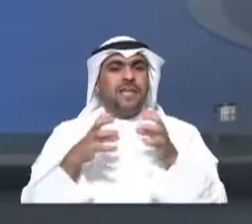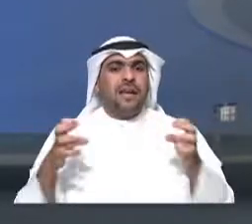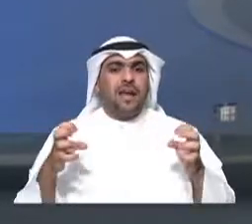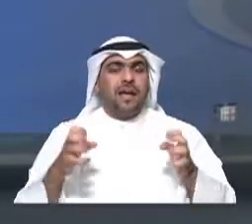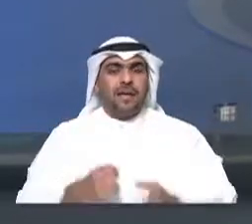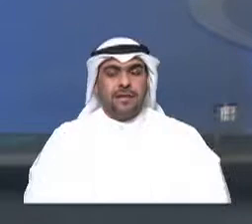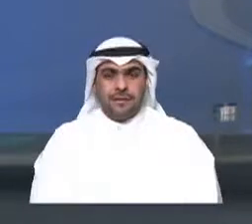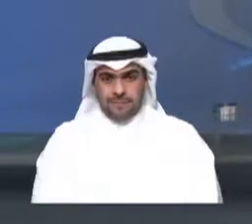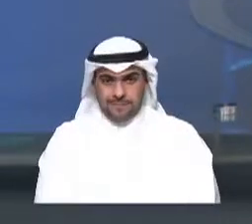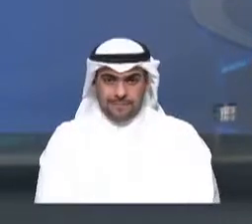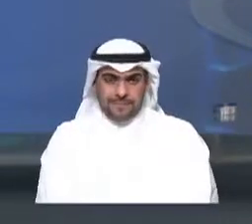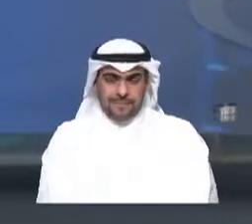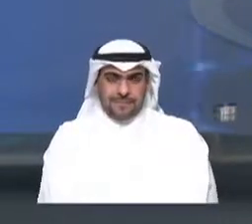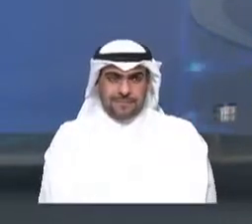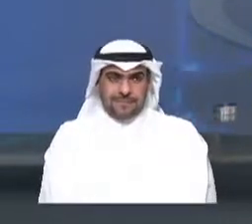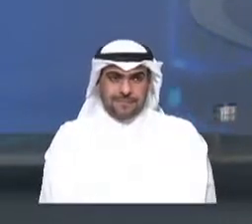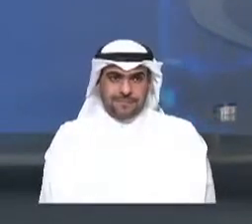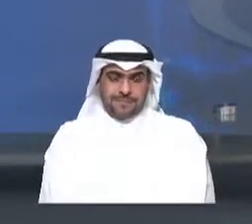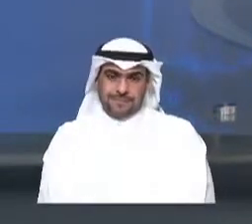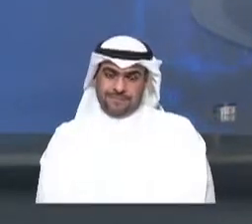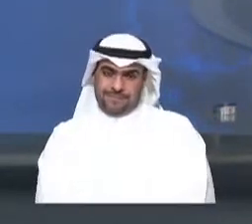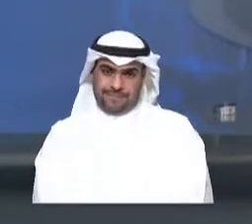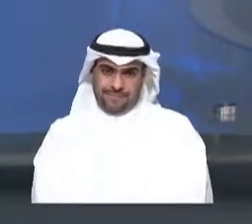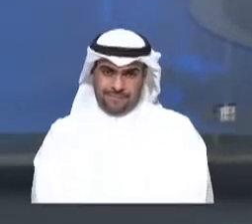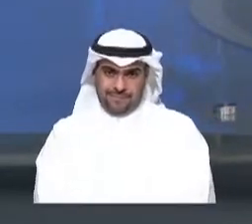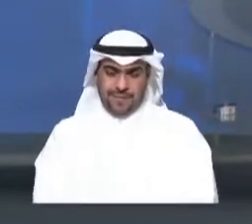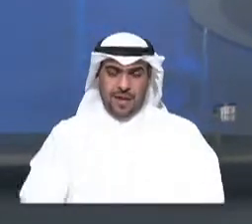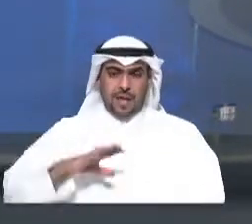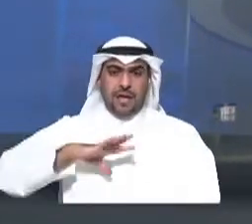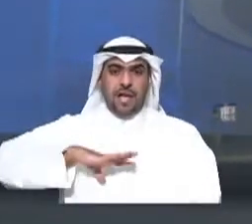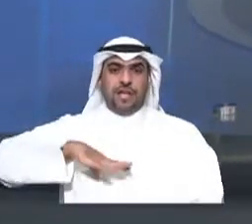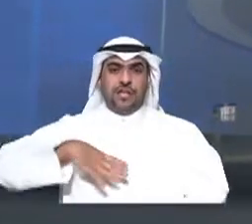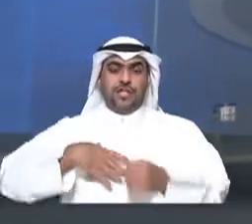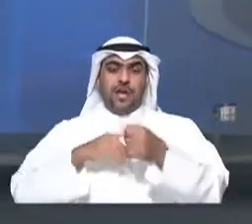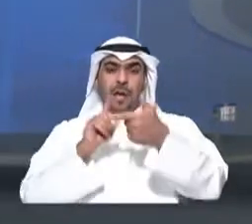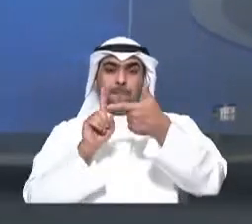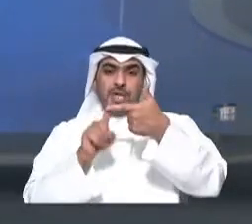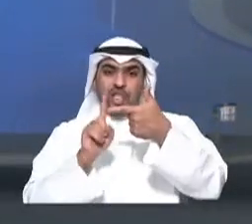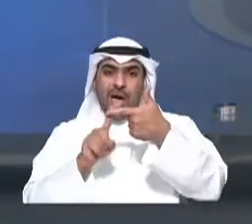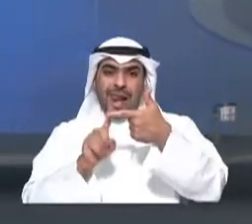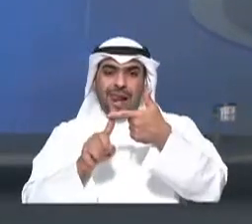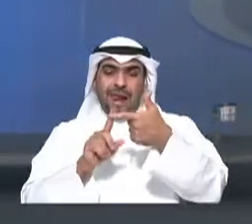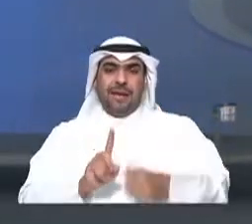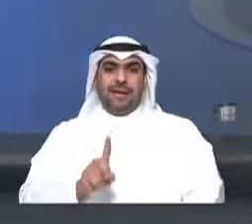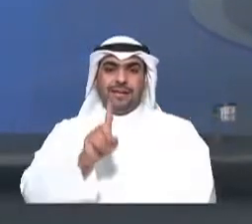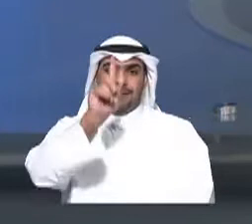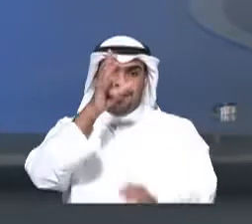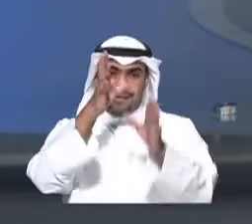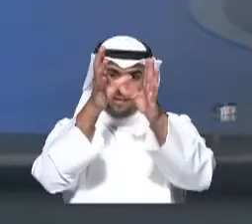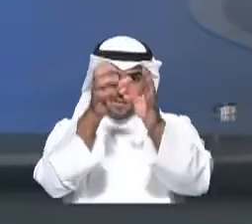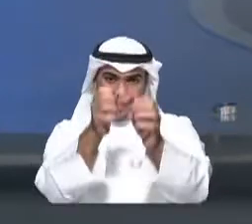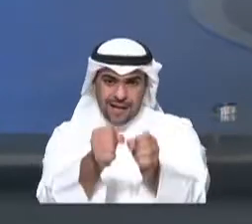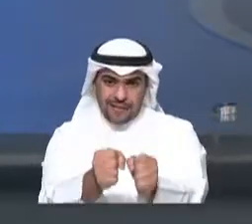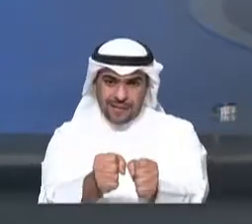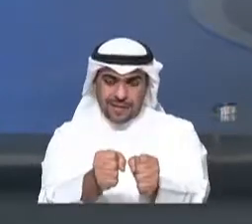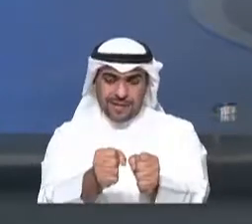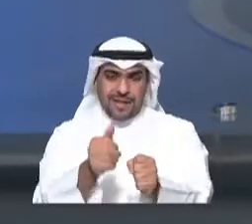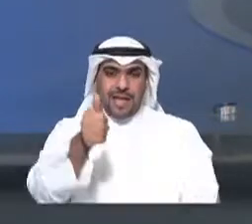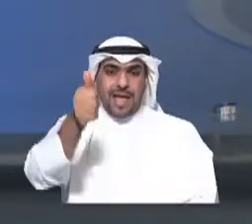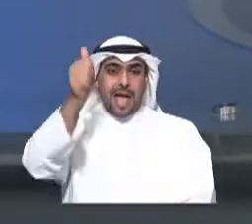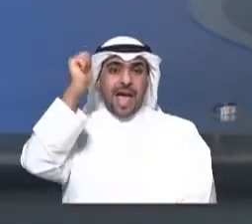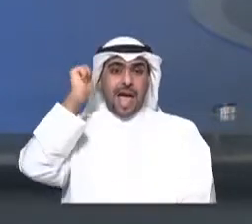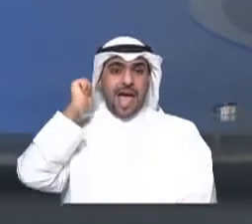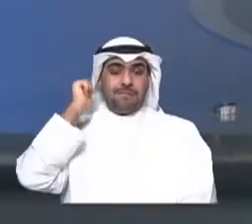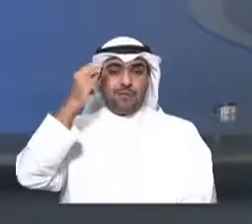هذه القراءة؟ تفضل. حقيقة يعني كلمة ممثل حضرة صاحب السمو في قمة جدة الشيخ